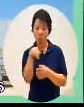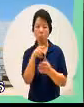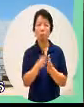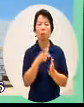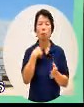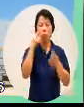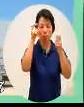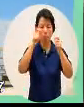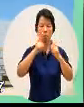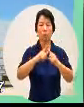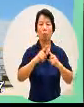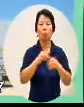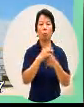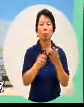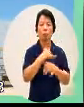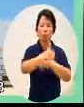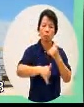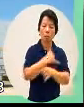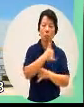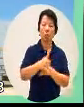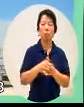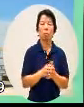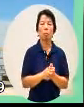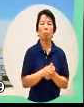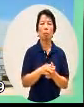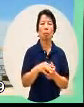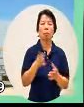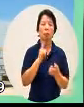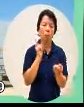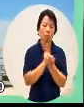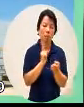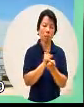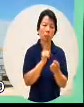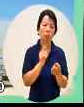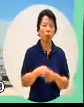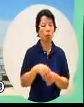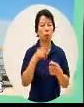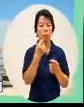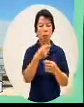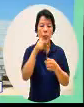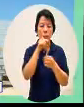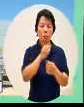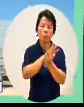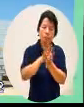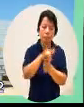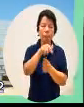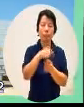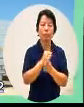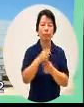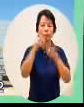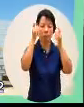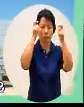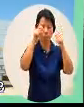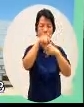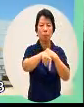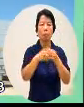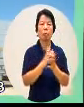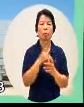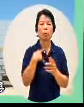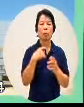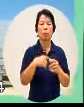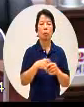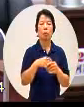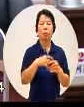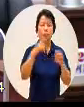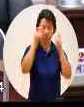高雄人生活基人如果你說最愛生活在高雄現在其實就已經達到了高雄人的光榮